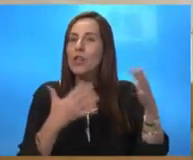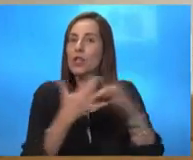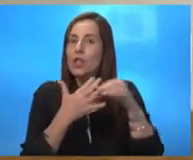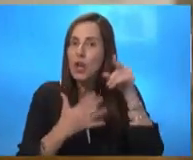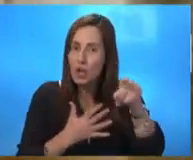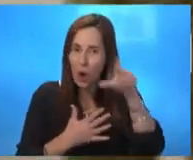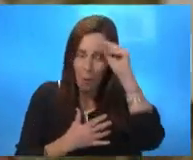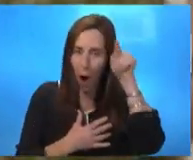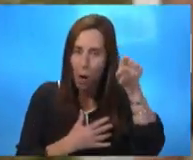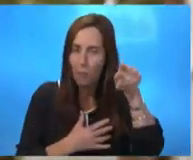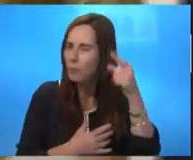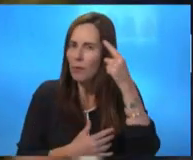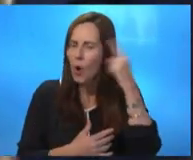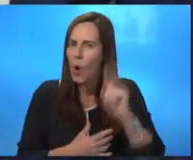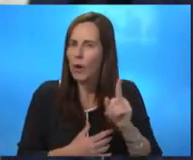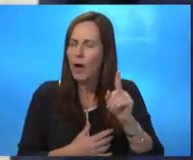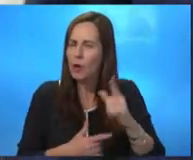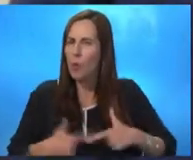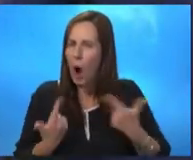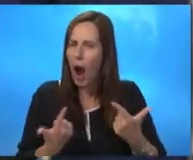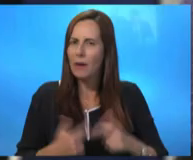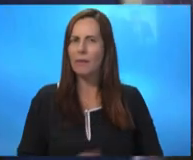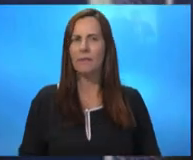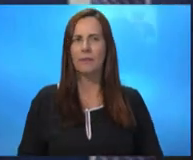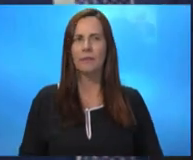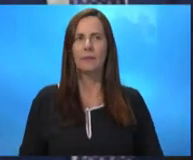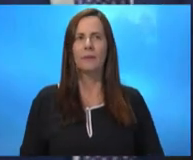בבצ'נקו לא הודכנה על התרגיל.